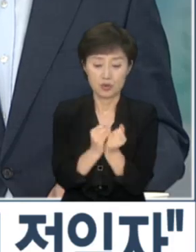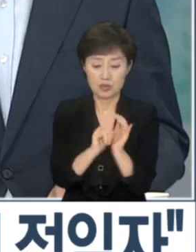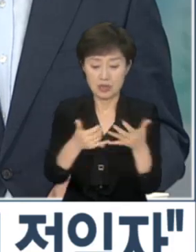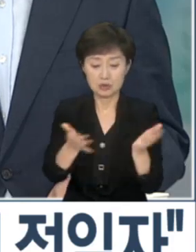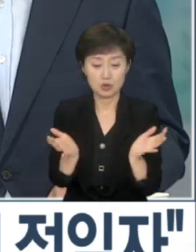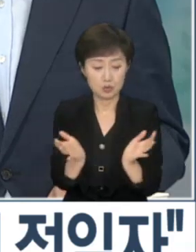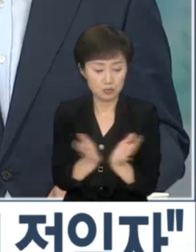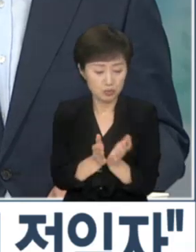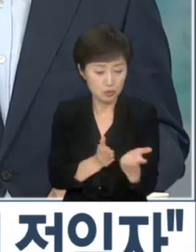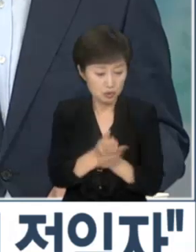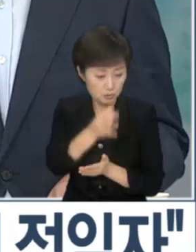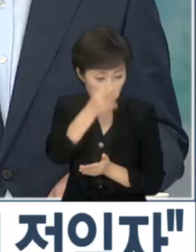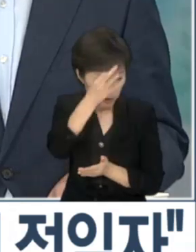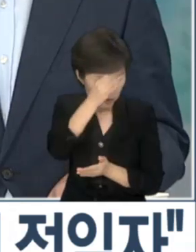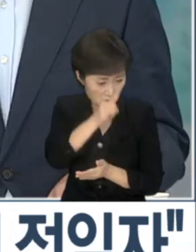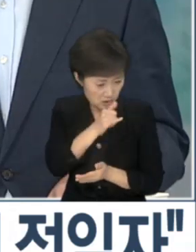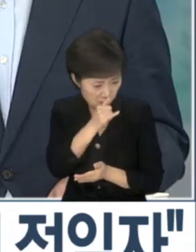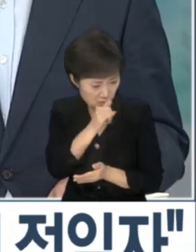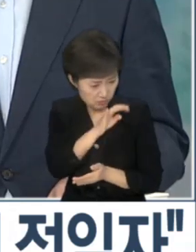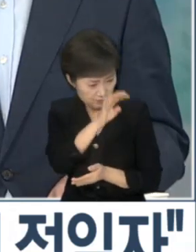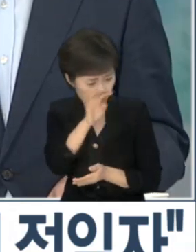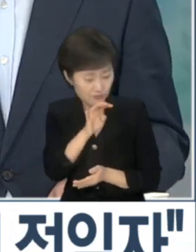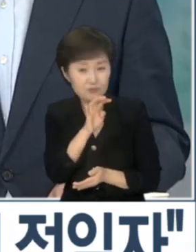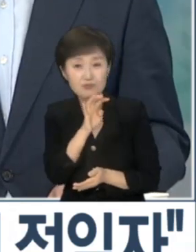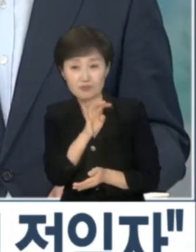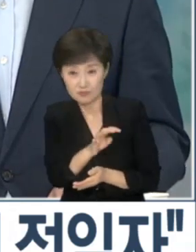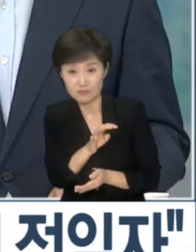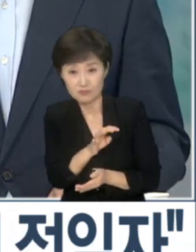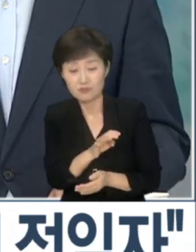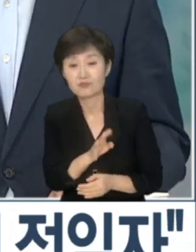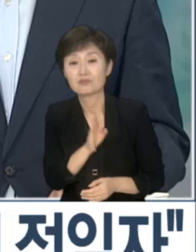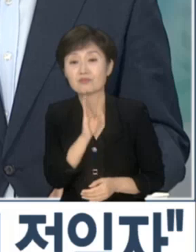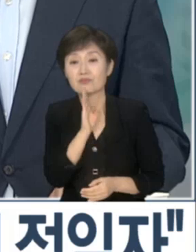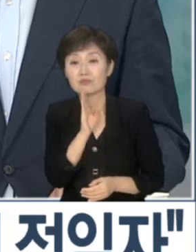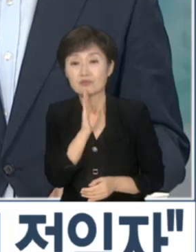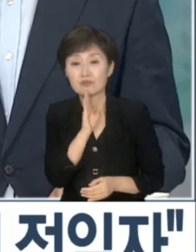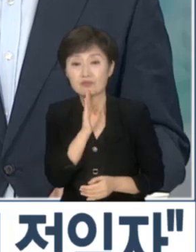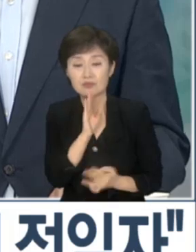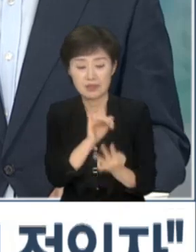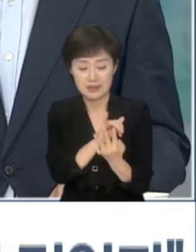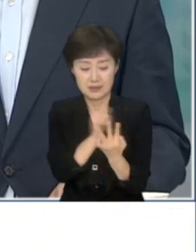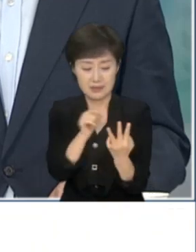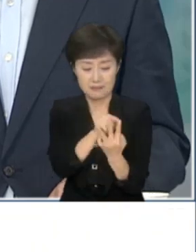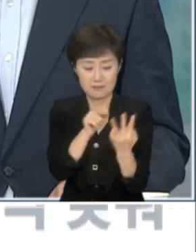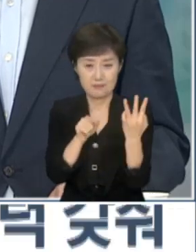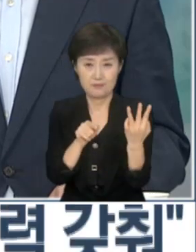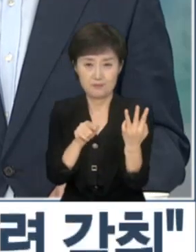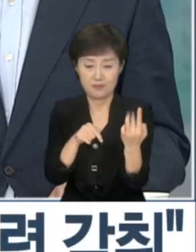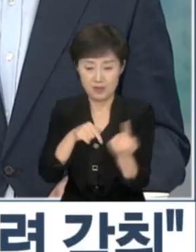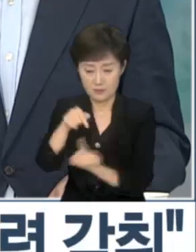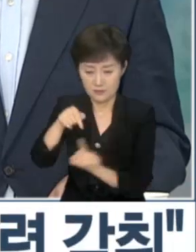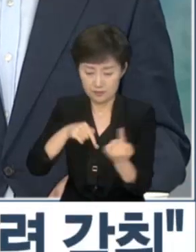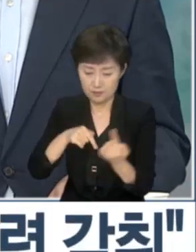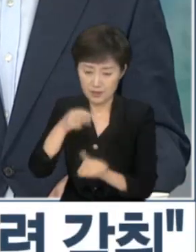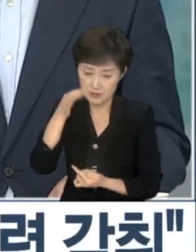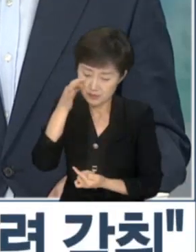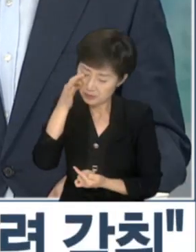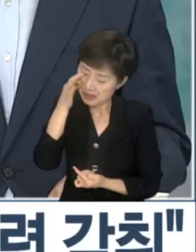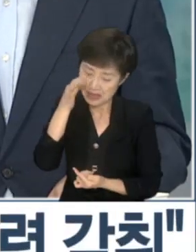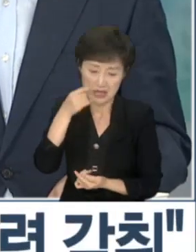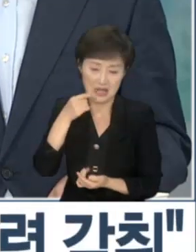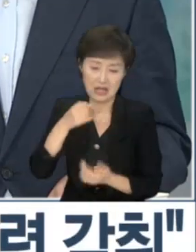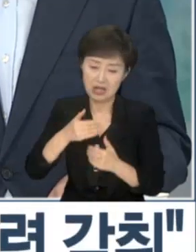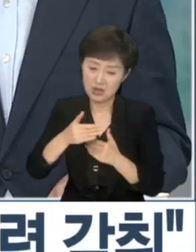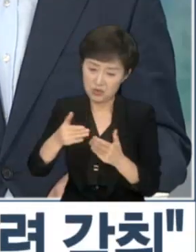전문적인 식견을 있느냐 이런 어떤 지적들도 받고 있는 상황이기 때문에 세 분의 인사청문회 모두가 다 만만치 않을